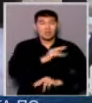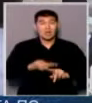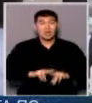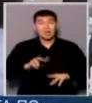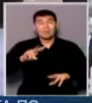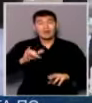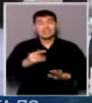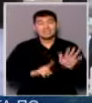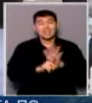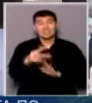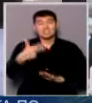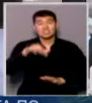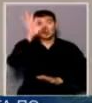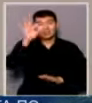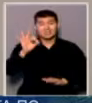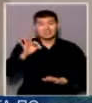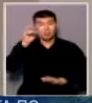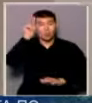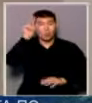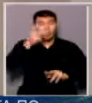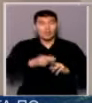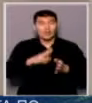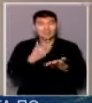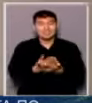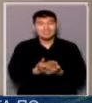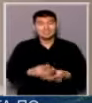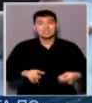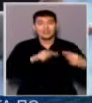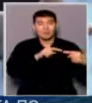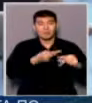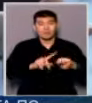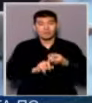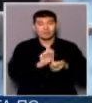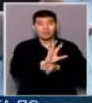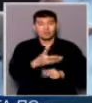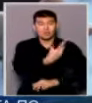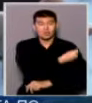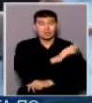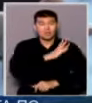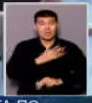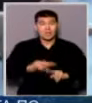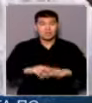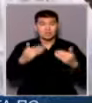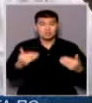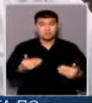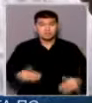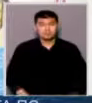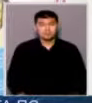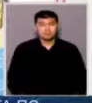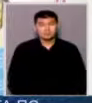марта месяца только у 30% учителей в организме сформированы антитела к коронавирусу. Это небольшой показатель по